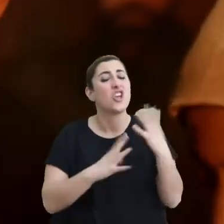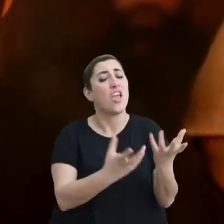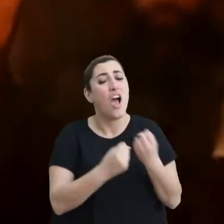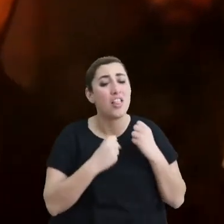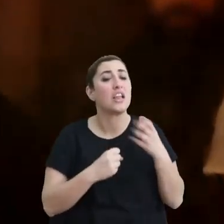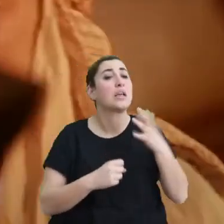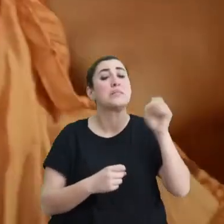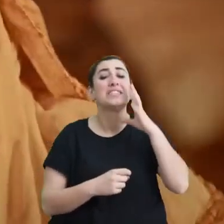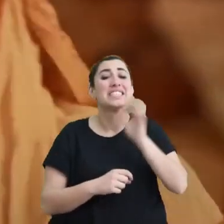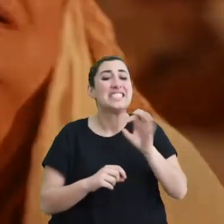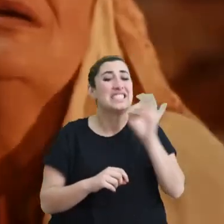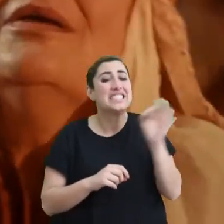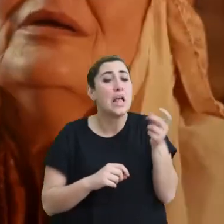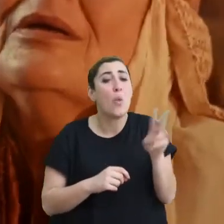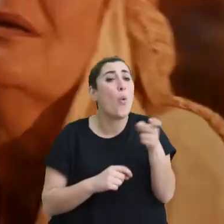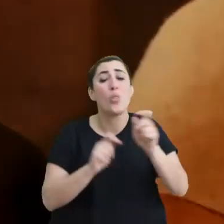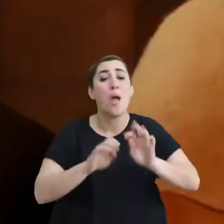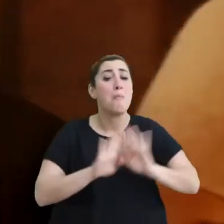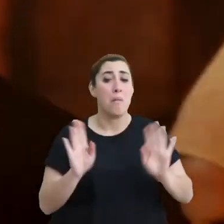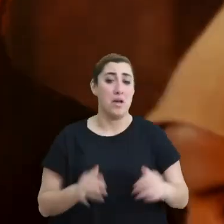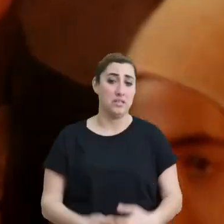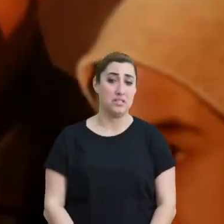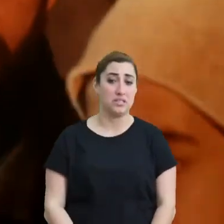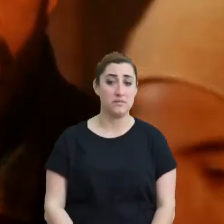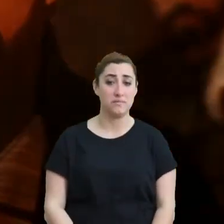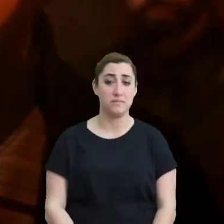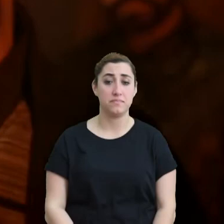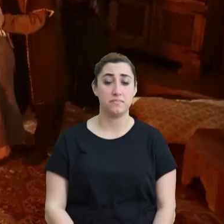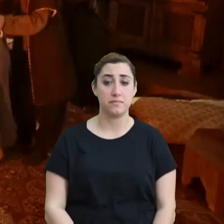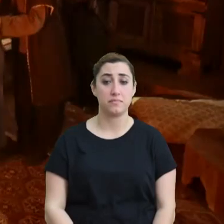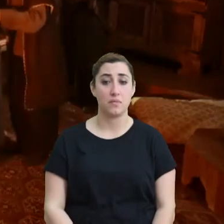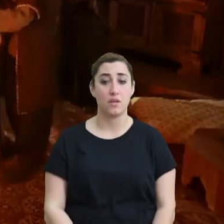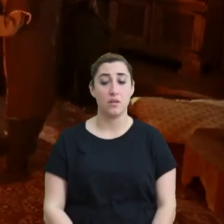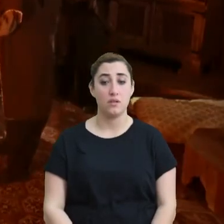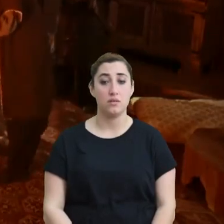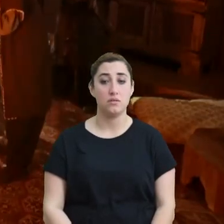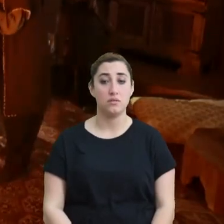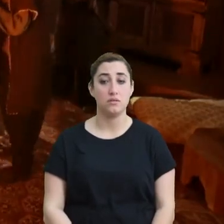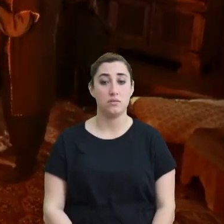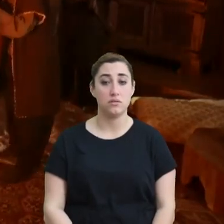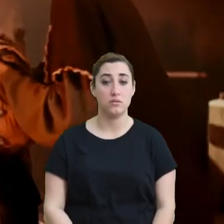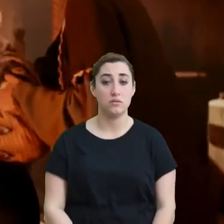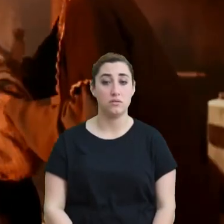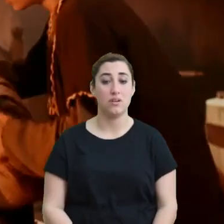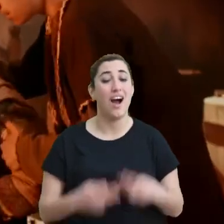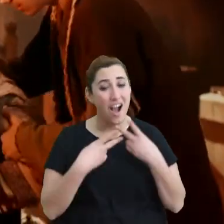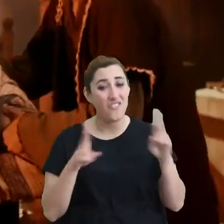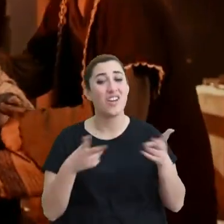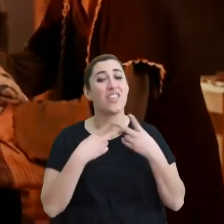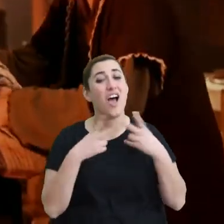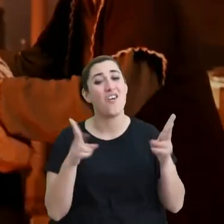bile öldüremez o. Subaşı kollarından tutuyor. Yunus kötü olup kaçarcasına makamına yöneldi.